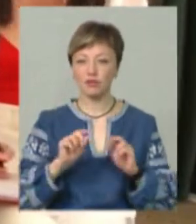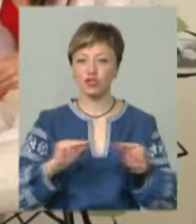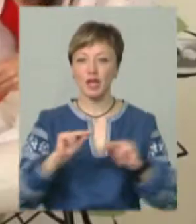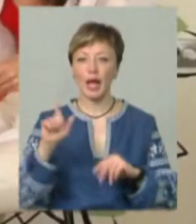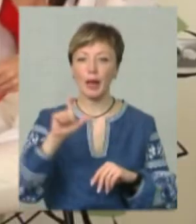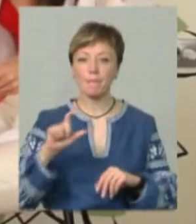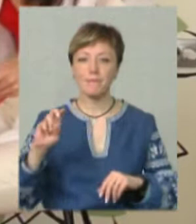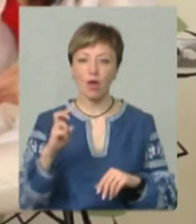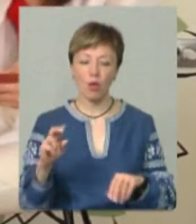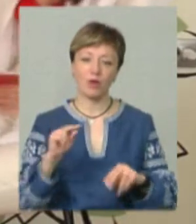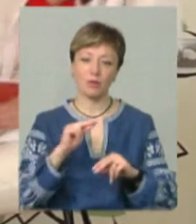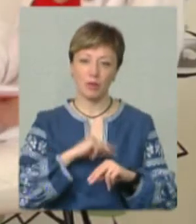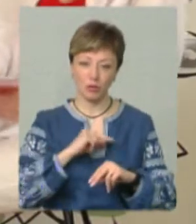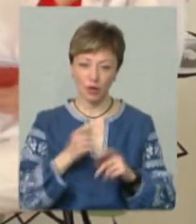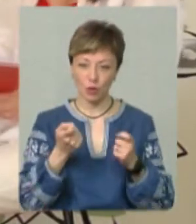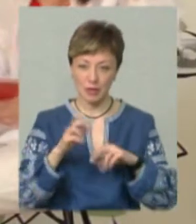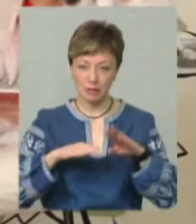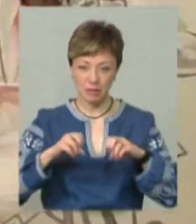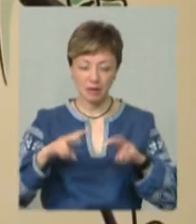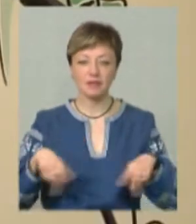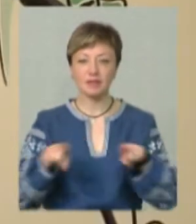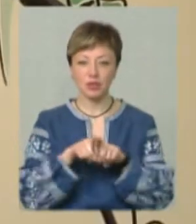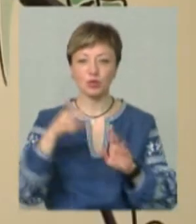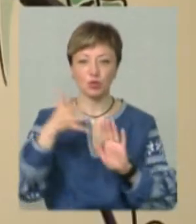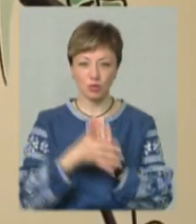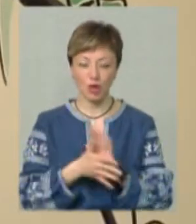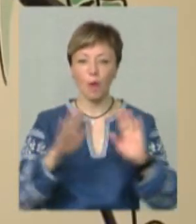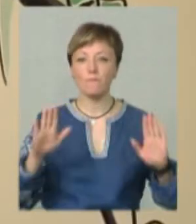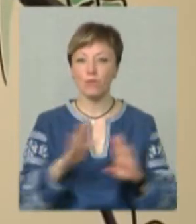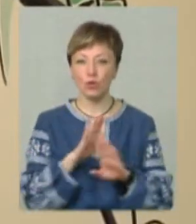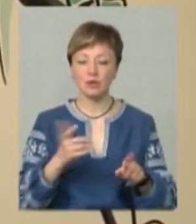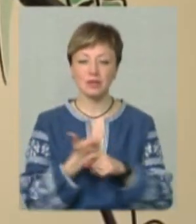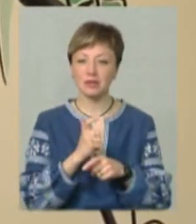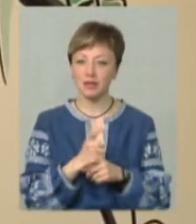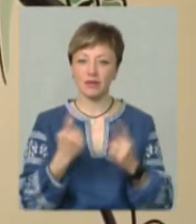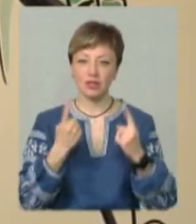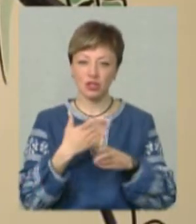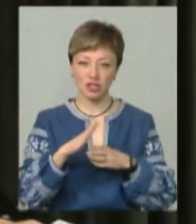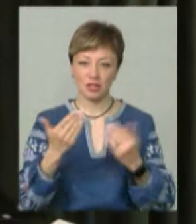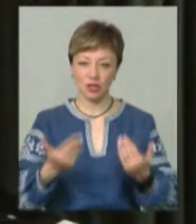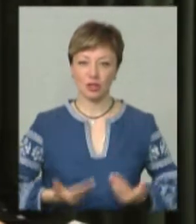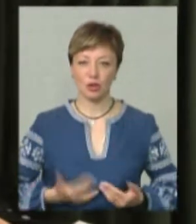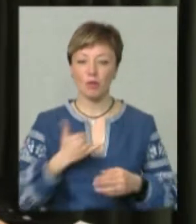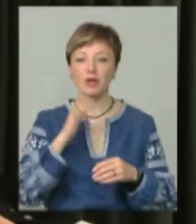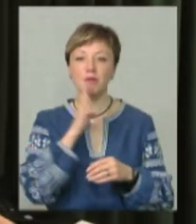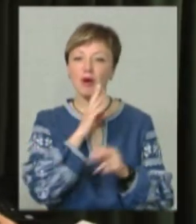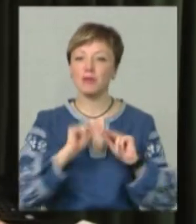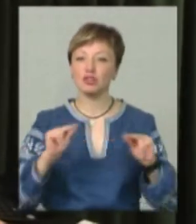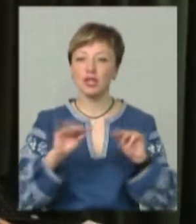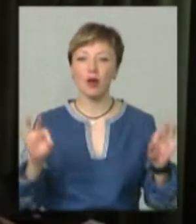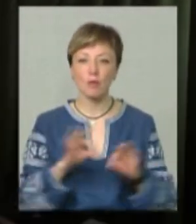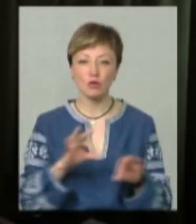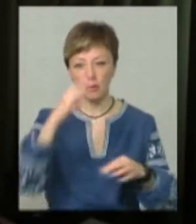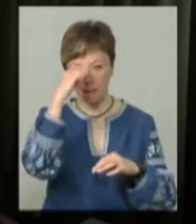біології, попрацювавши за спеціальністю, розповідає Олена, все ж зрозуміла, музика – це невід'ємна частина її життя. У мене мама вчителька музики,